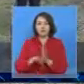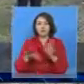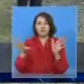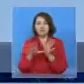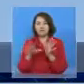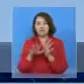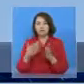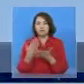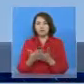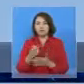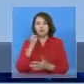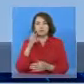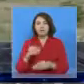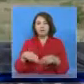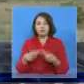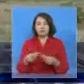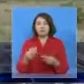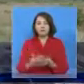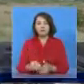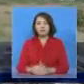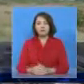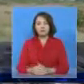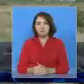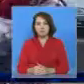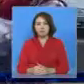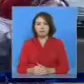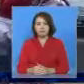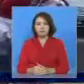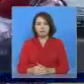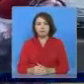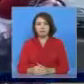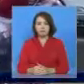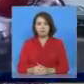саяжайға бүгін түстен кейін жарық берілді. Дархан Мектебай, Жанаділ Сағиев, Ақтөбе телеарнасы.